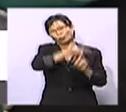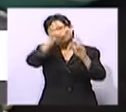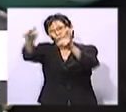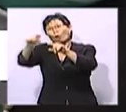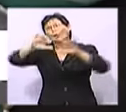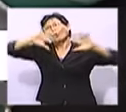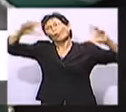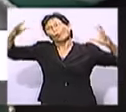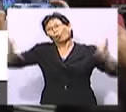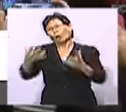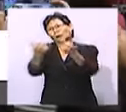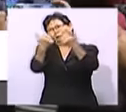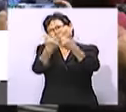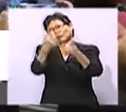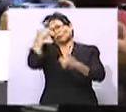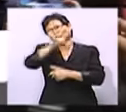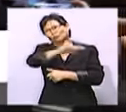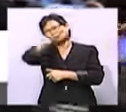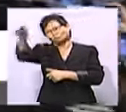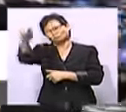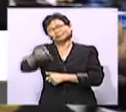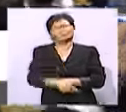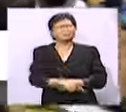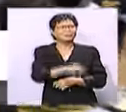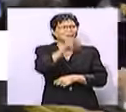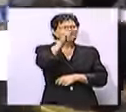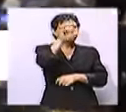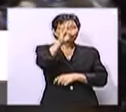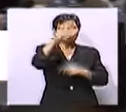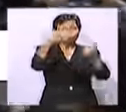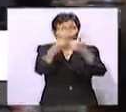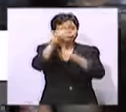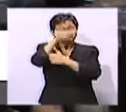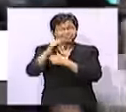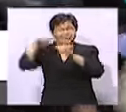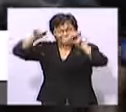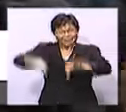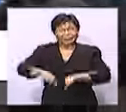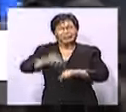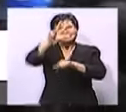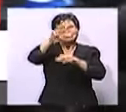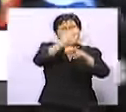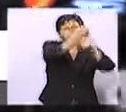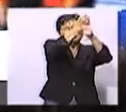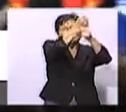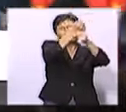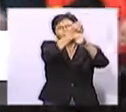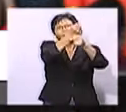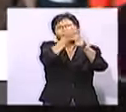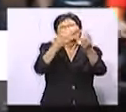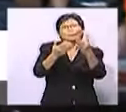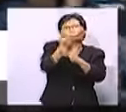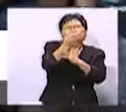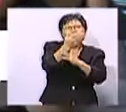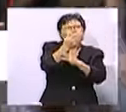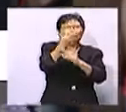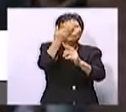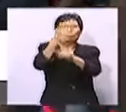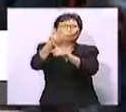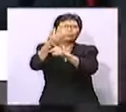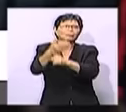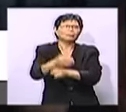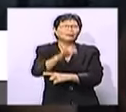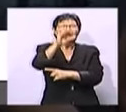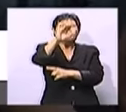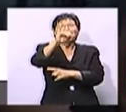World Championship. Dalam 7 perlawanan, Aiman tidak pernah kalah, malah 3 kemenangannya adalah menerusi knockout.